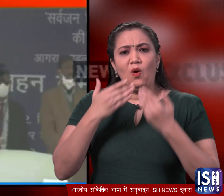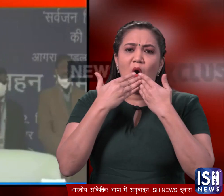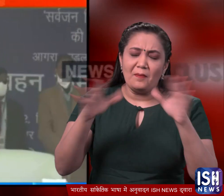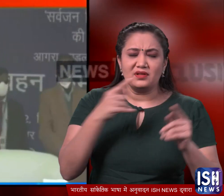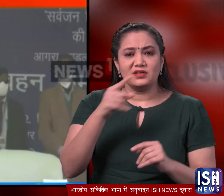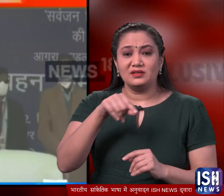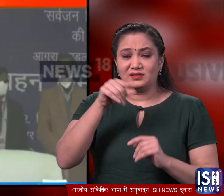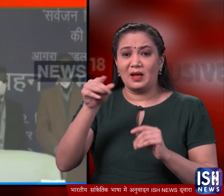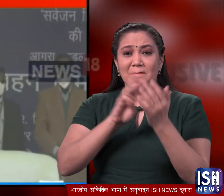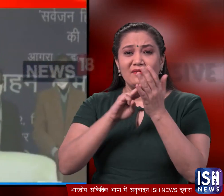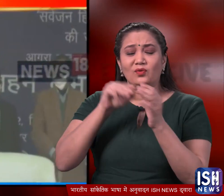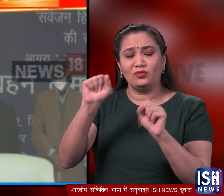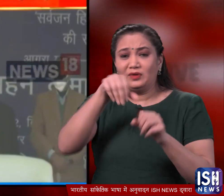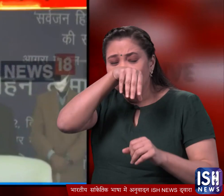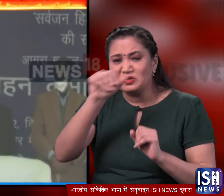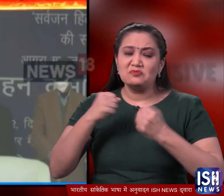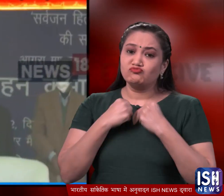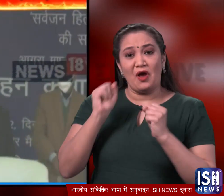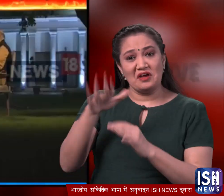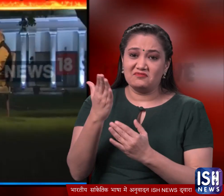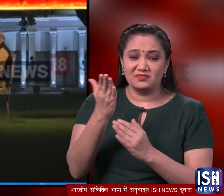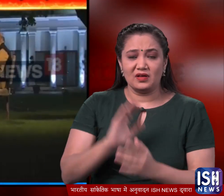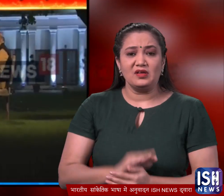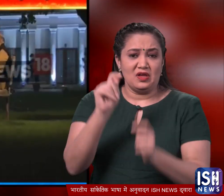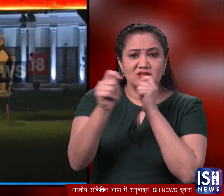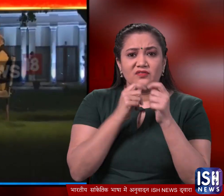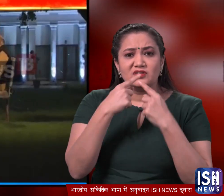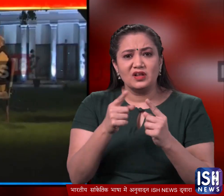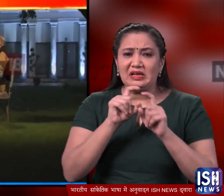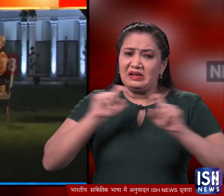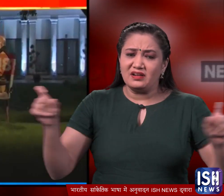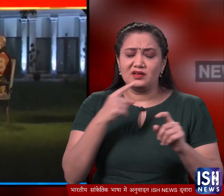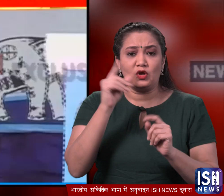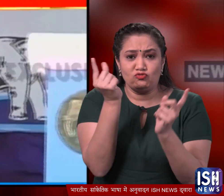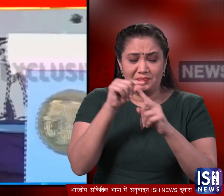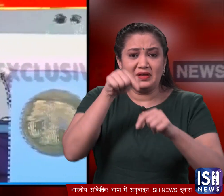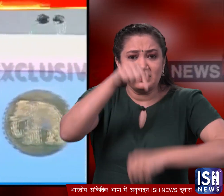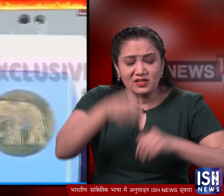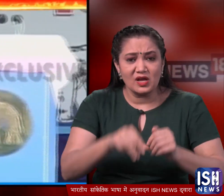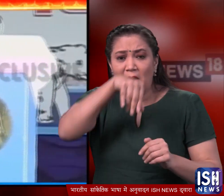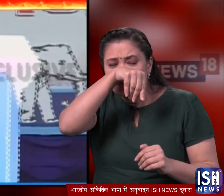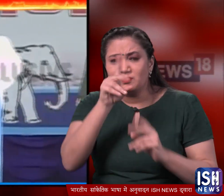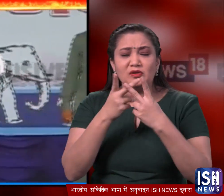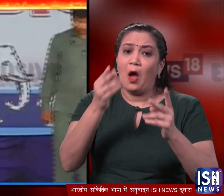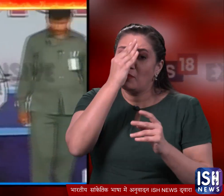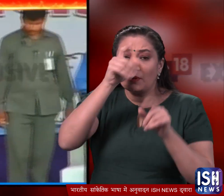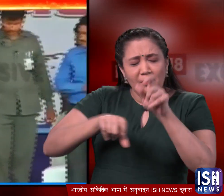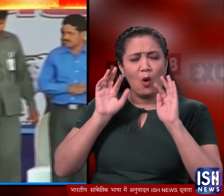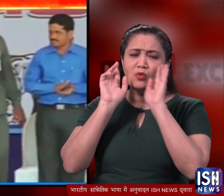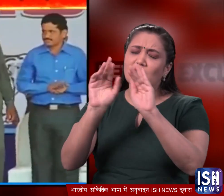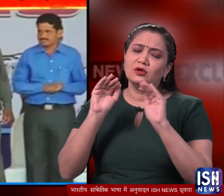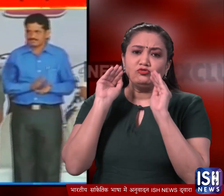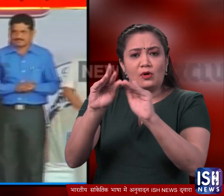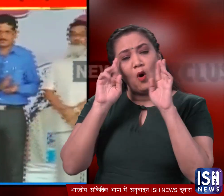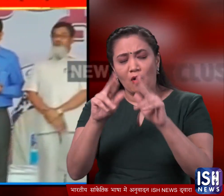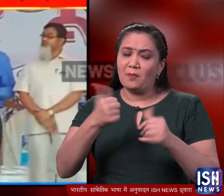और खुलकर माना था कि मायावती की पार्टी में अब भी दम है। यही नहीं, इंटरव्यू में उन्होंने दो टूक बोल दिया कि यूपी चुनाव में बीएसपी को मुस्लिम